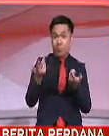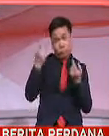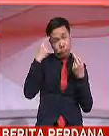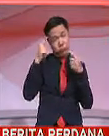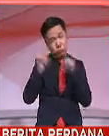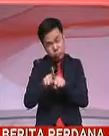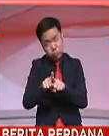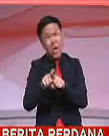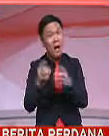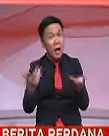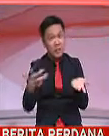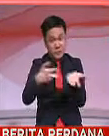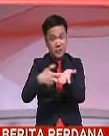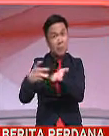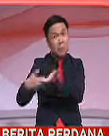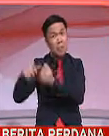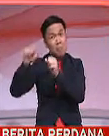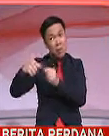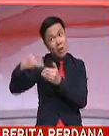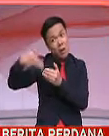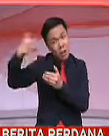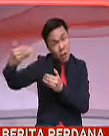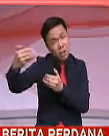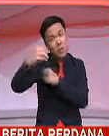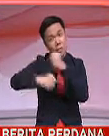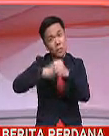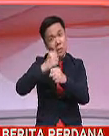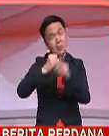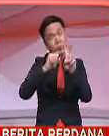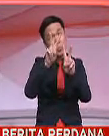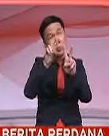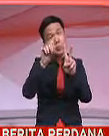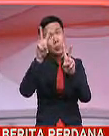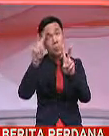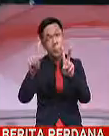untuk membolehkan tiket sedia ada digunakan pada GP Malaysia 2021.